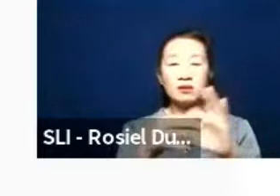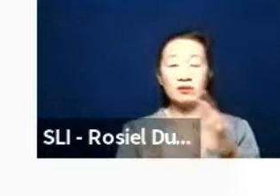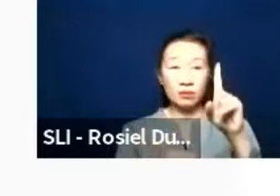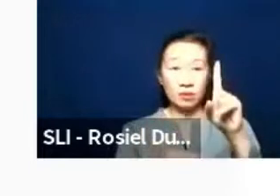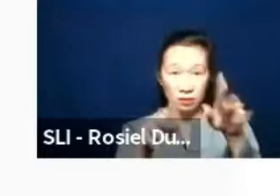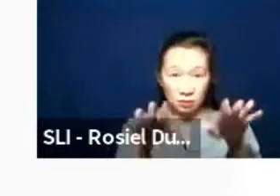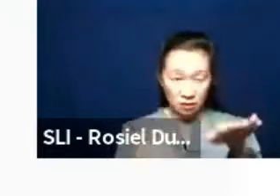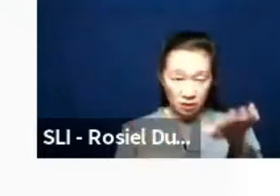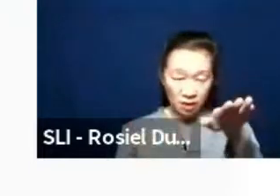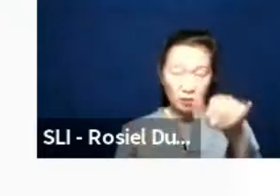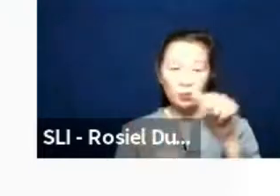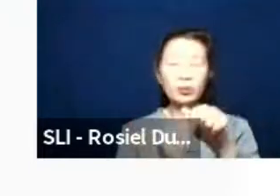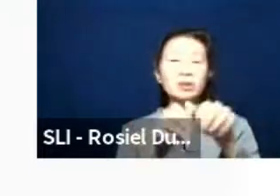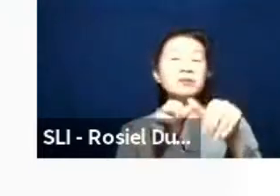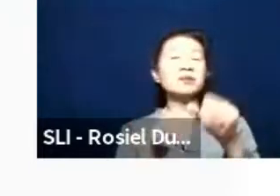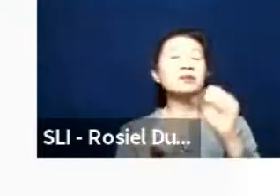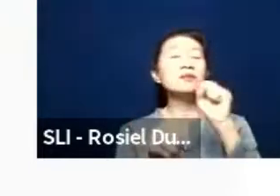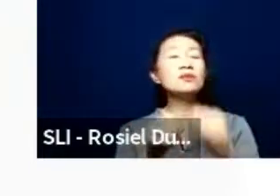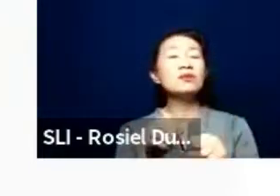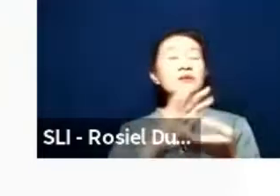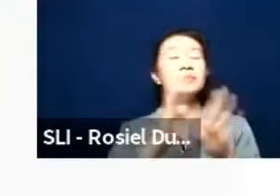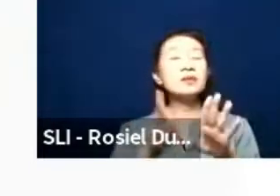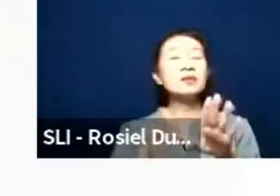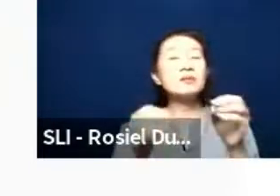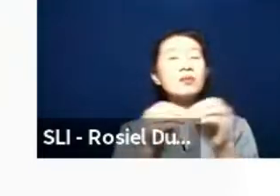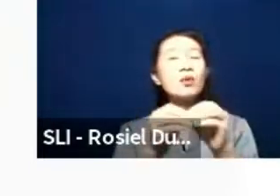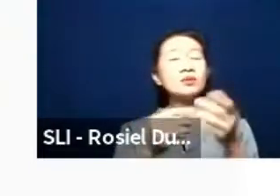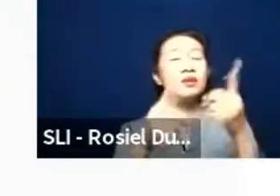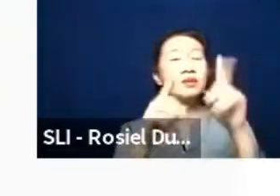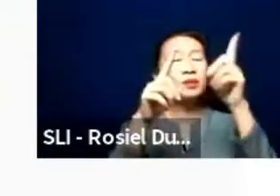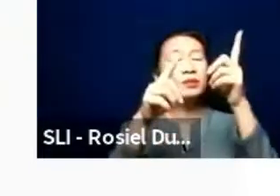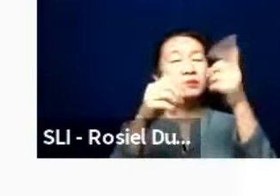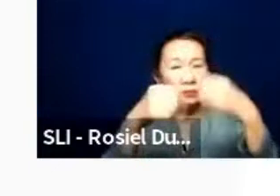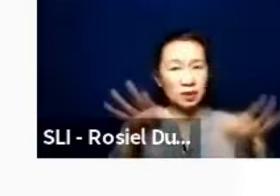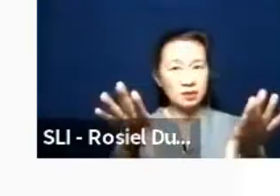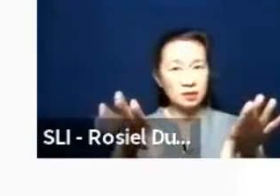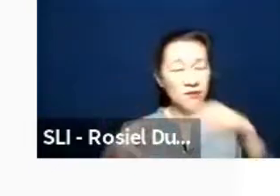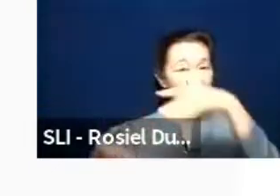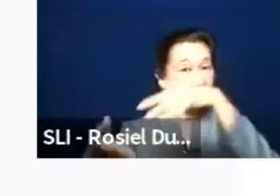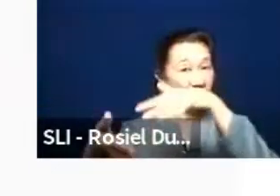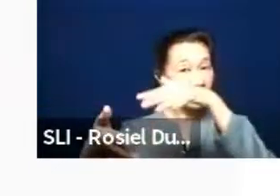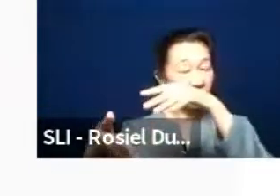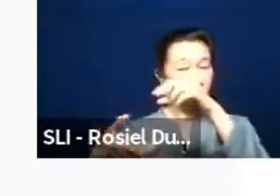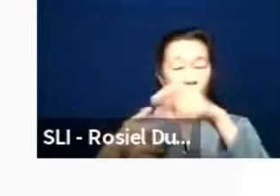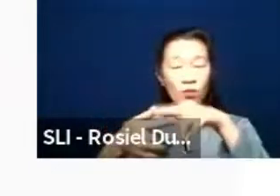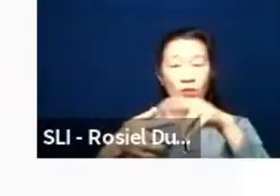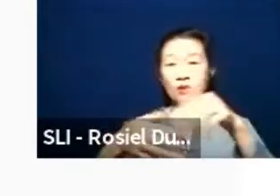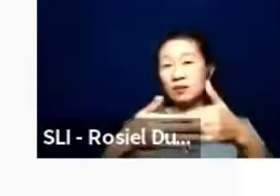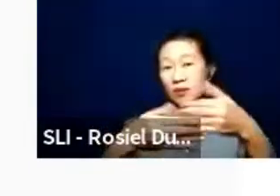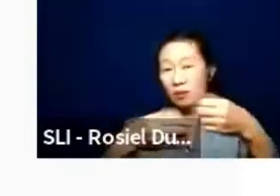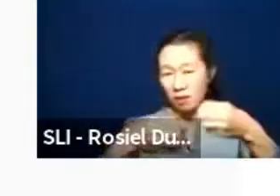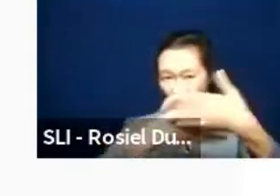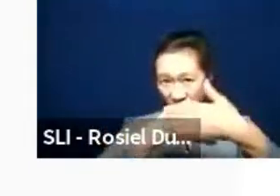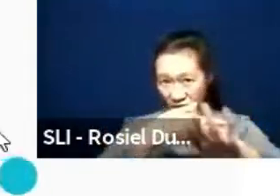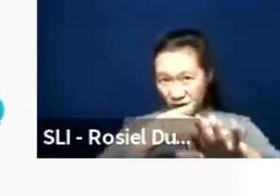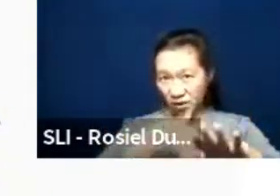para mas maging successful siya pagkatapos ng pag-aaral or yung post-school na